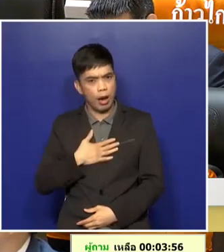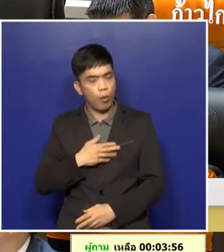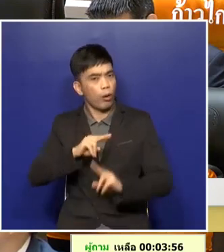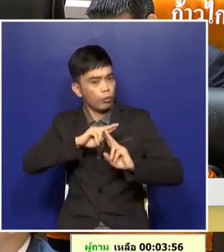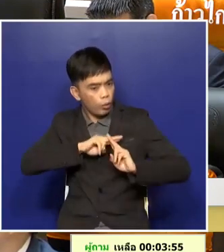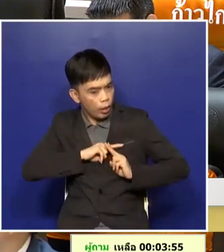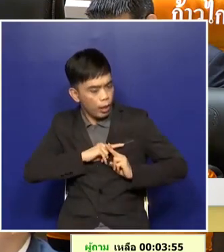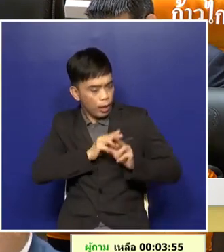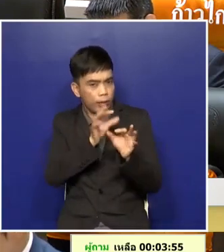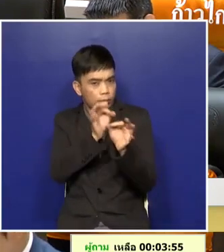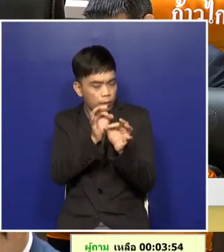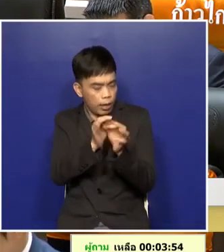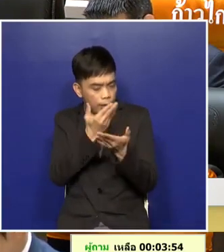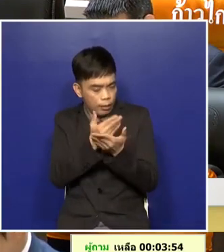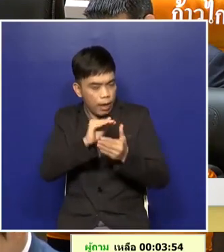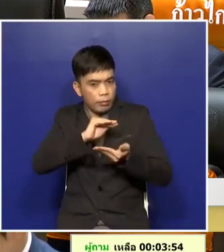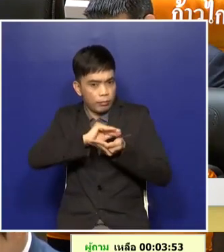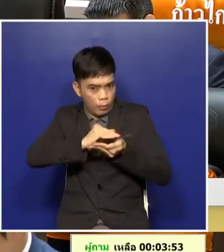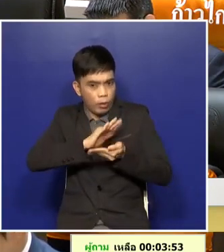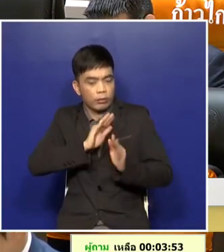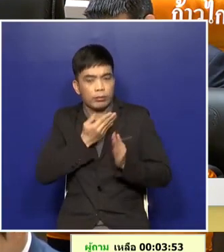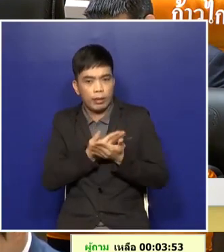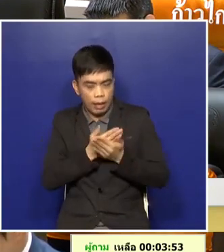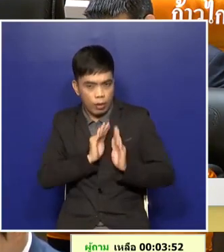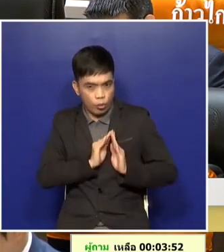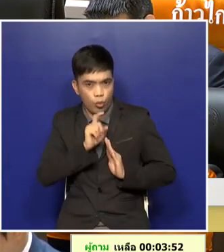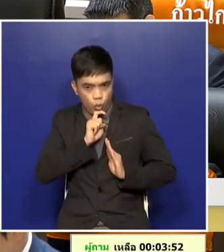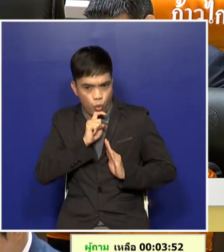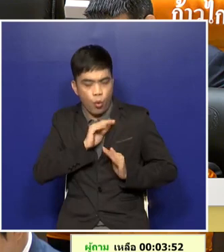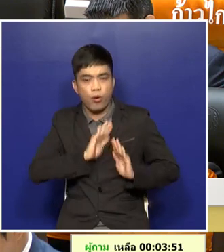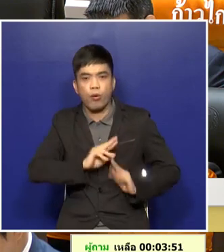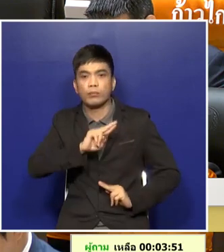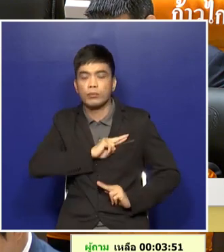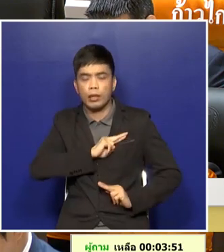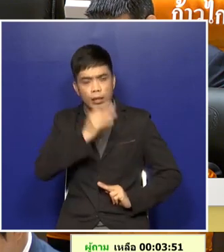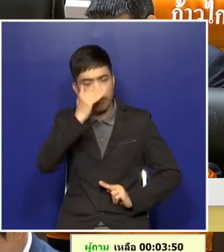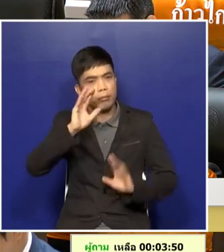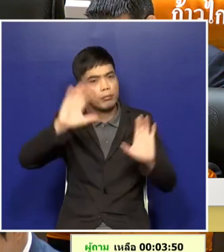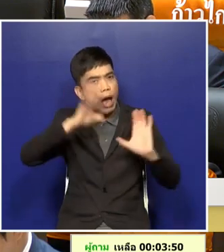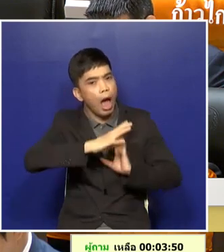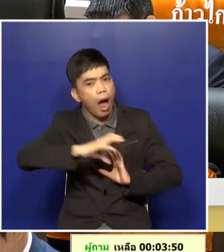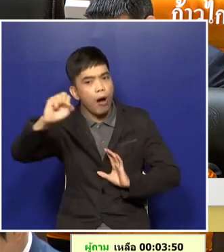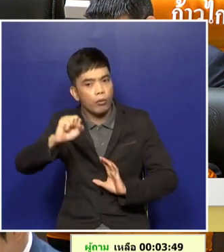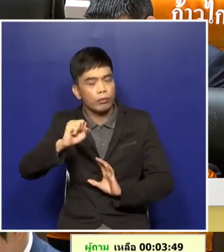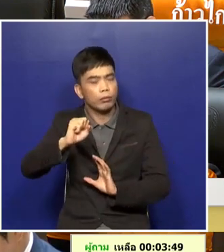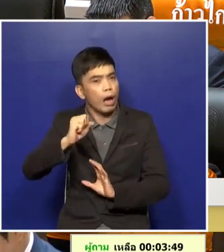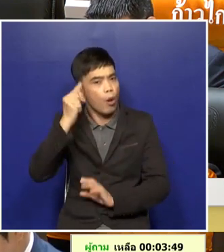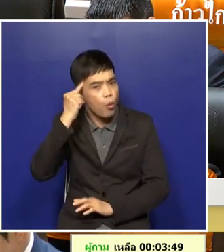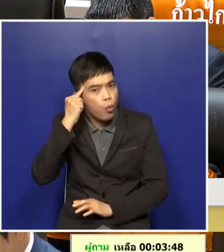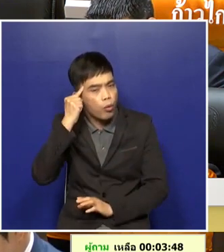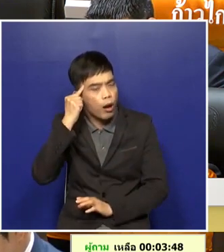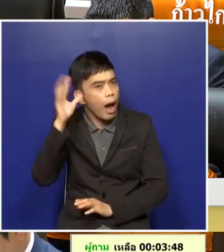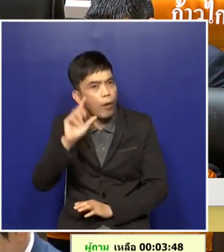วนตัวข้อมูลต่างๆของเราเนี่ยมันถูกรัฐบาลเอาไปมากแค่ไหนแล้วนะครับแล้วก็ไม่หนำซ้ำ